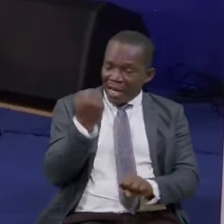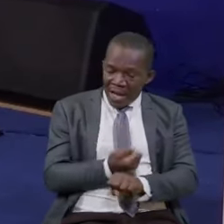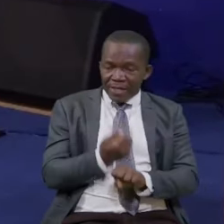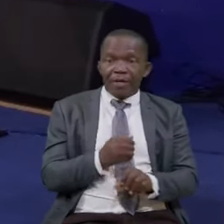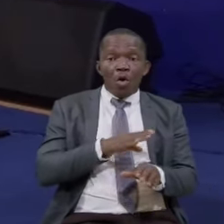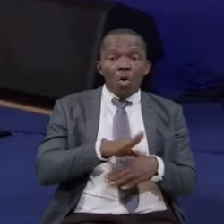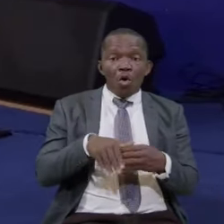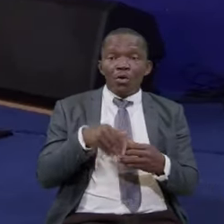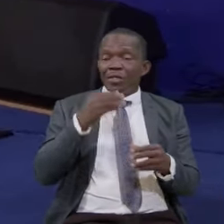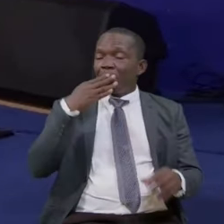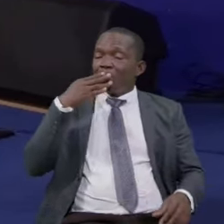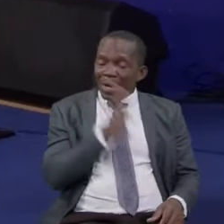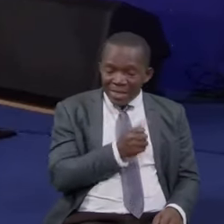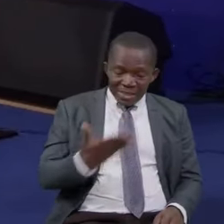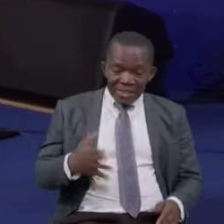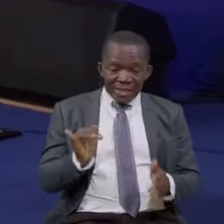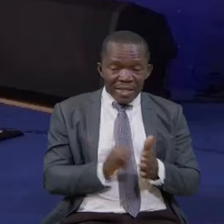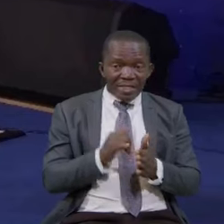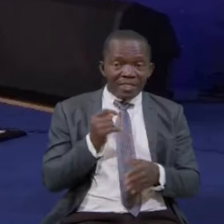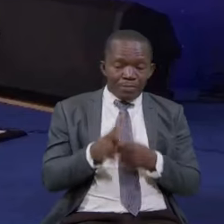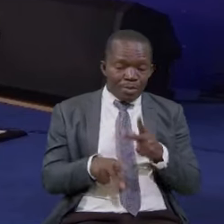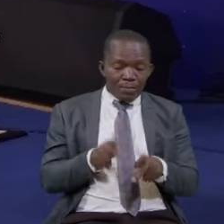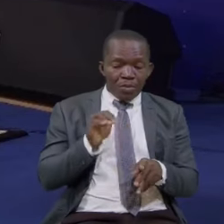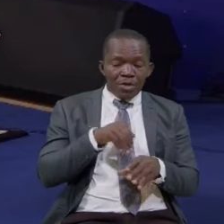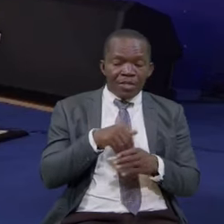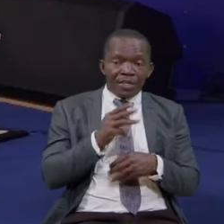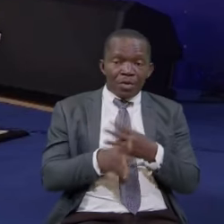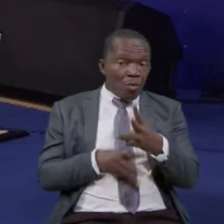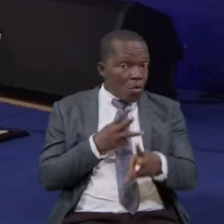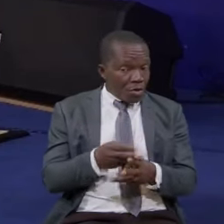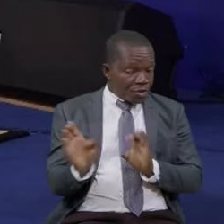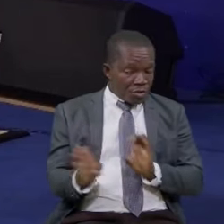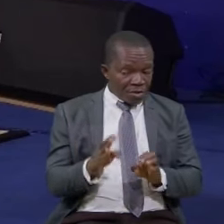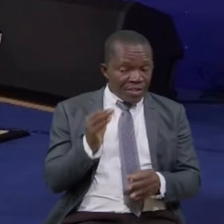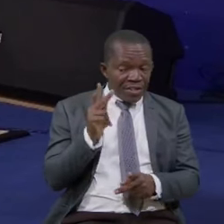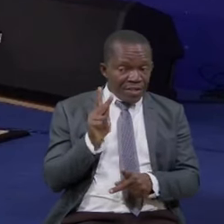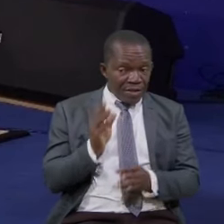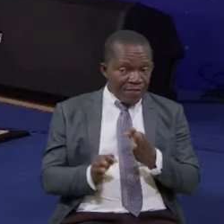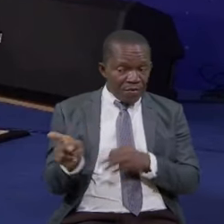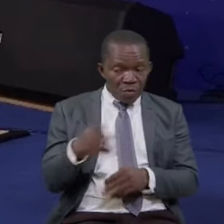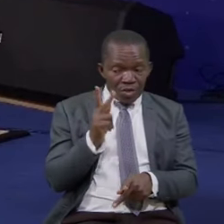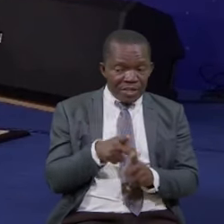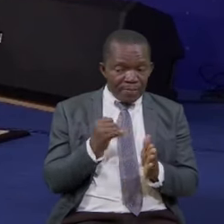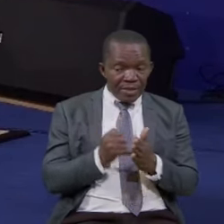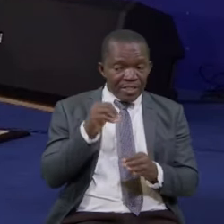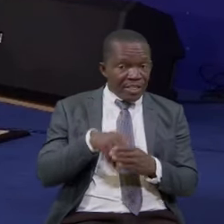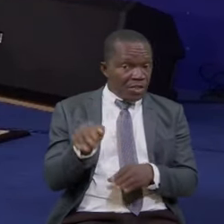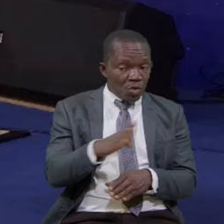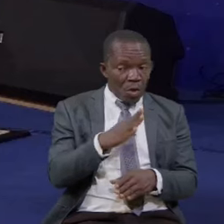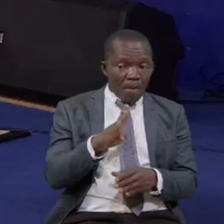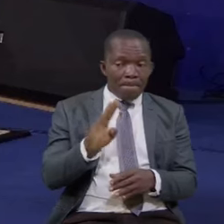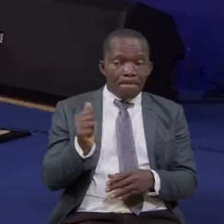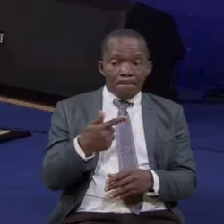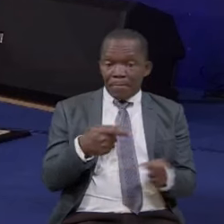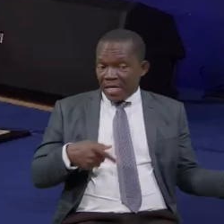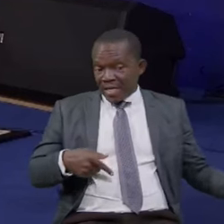choses que les gens du monde font si vous mettez ça là-bas ce serait trop le si vous mettez ces